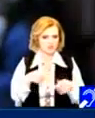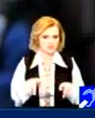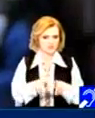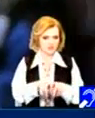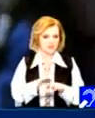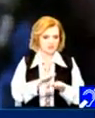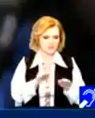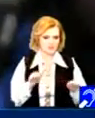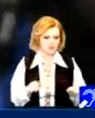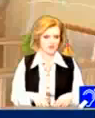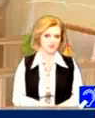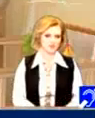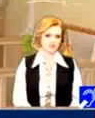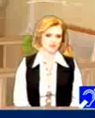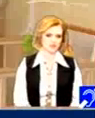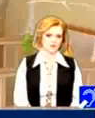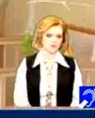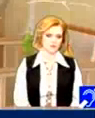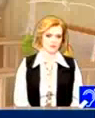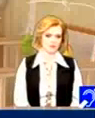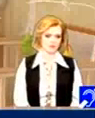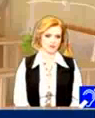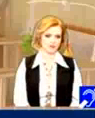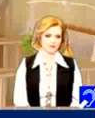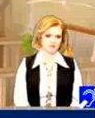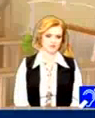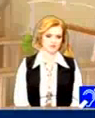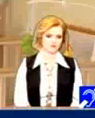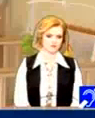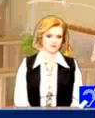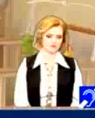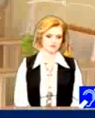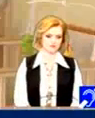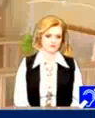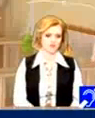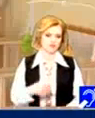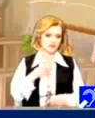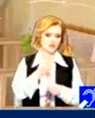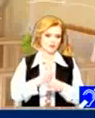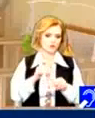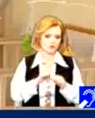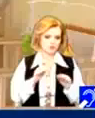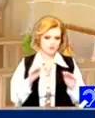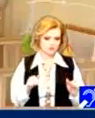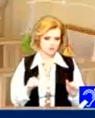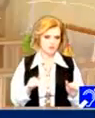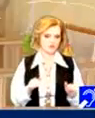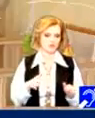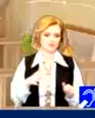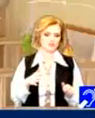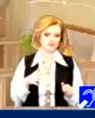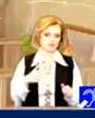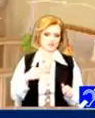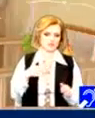care eu am îndrăgit-o de la părinți, de la tata. Și lucrând cu copii, lucrând cu